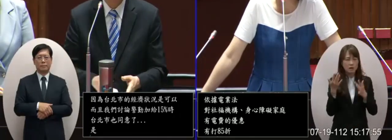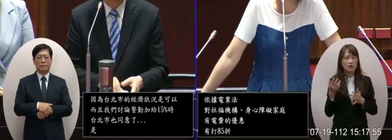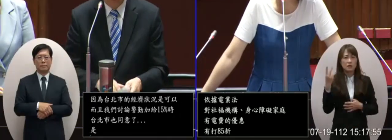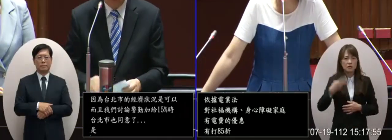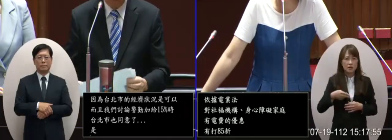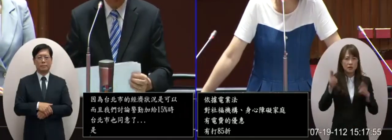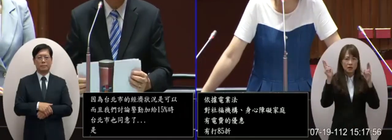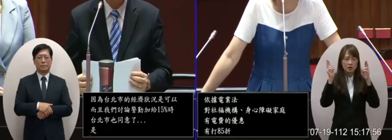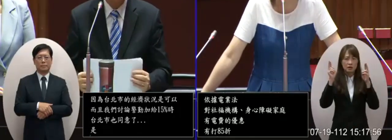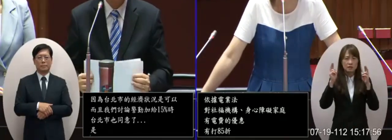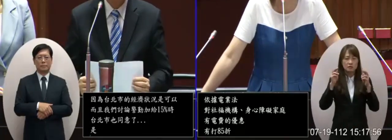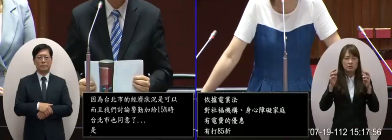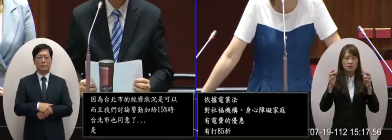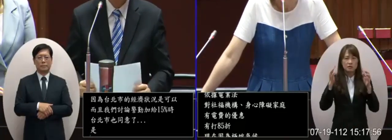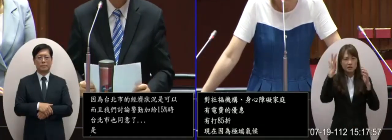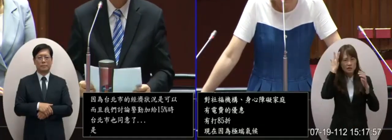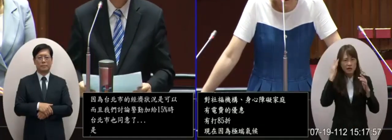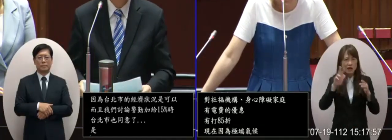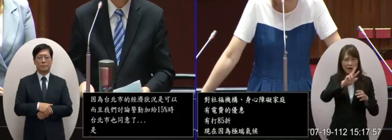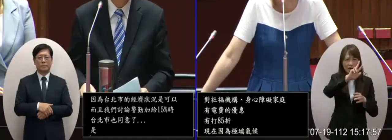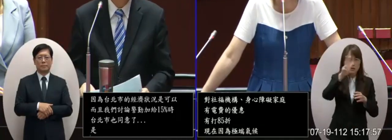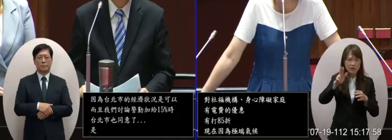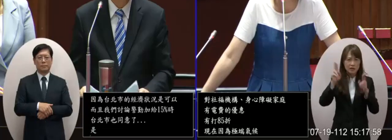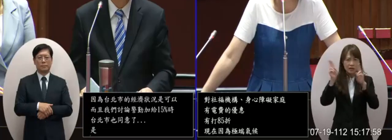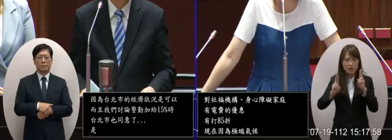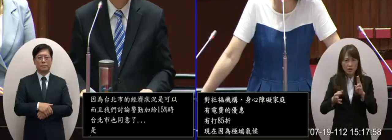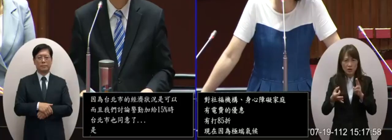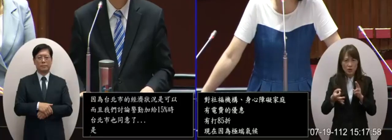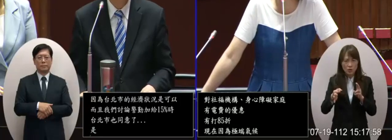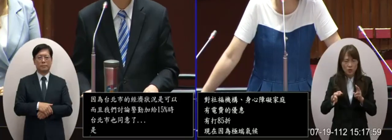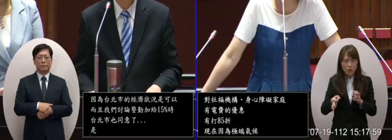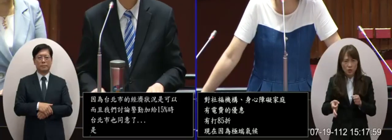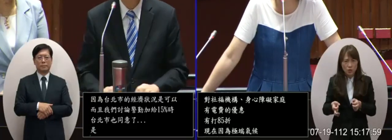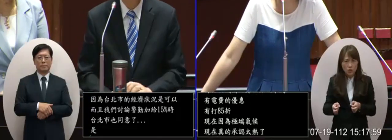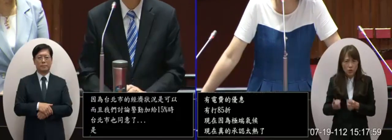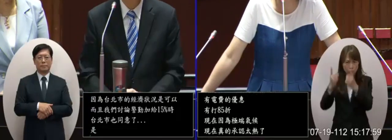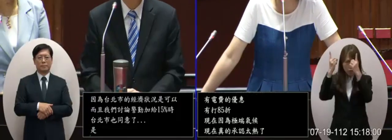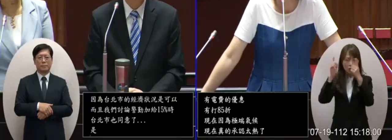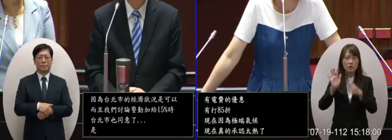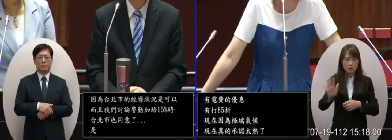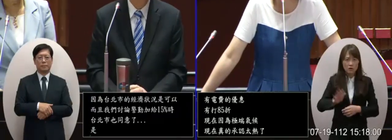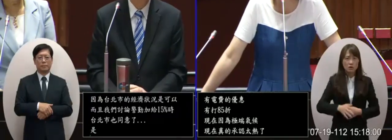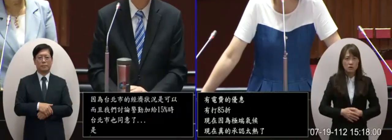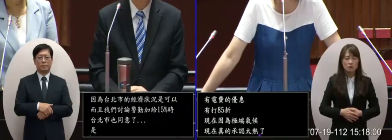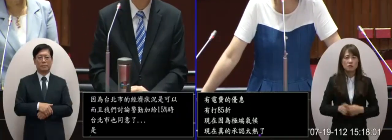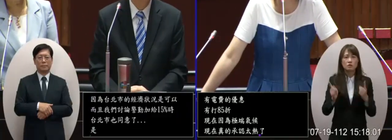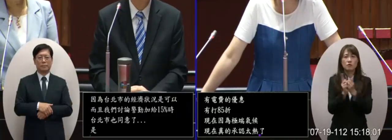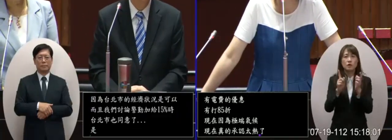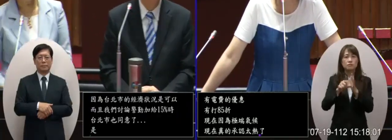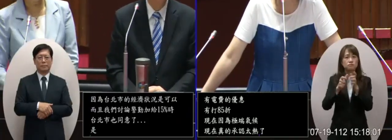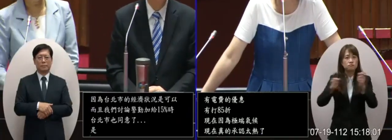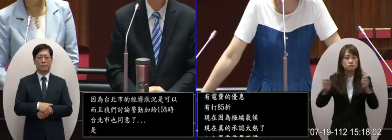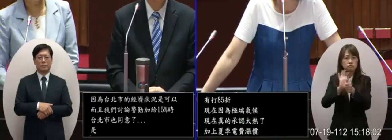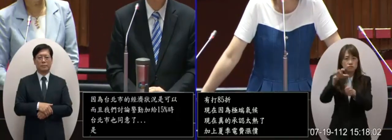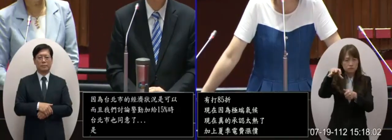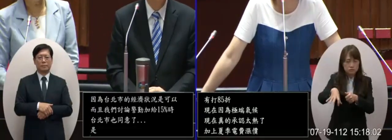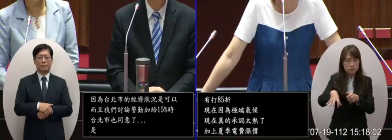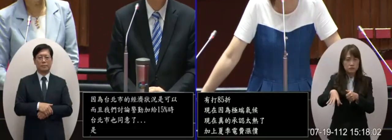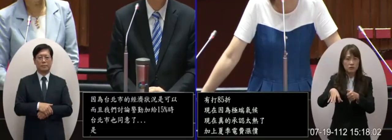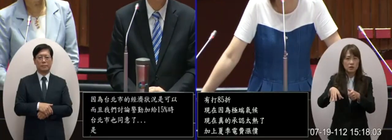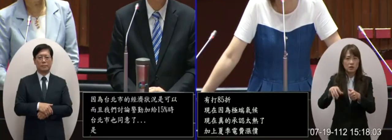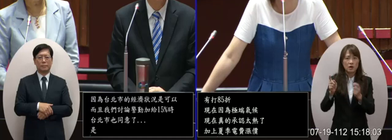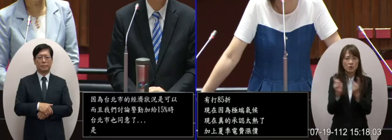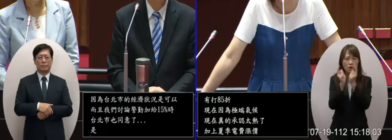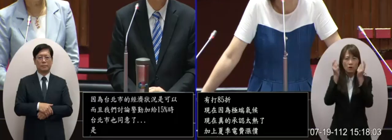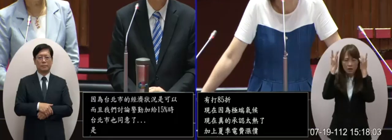所以我在这边哈，直接的强烈的建议我们对于长照机构在夏季电费的时候再